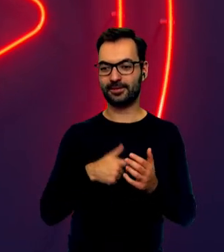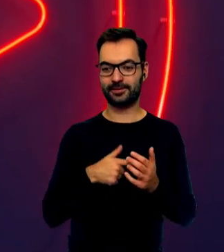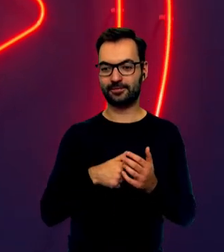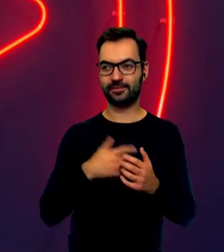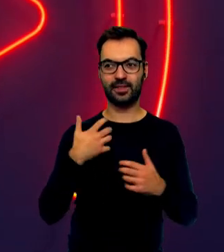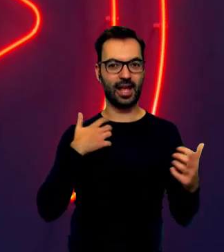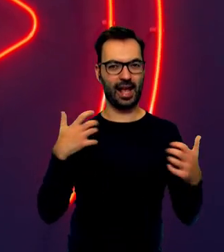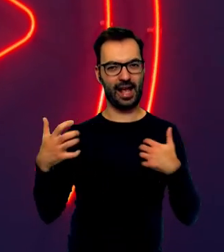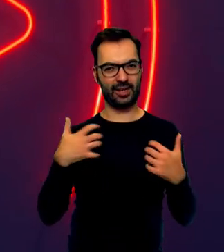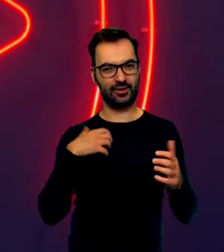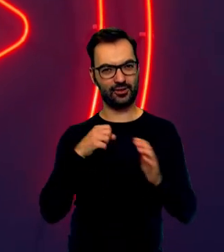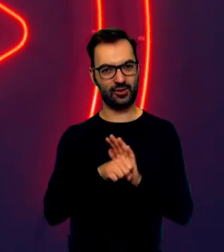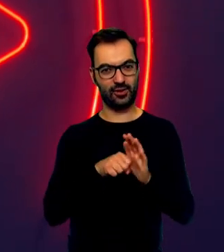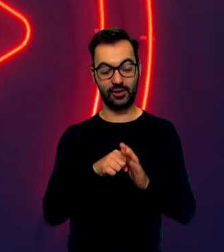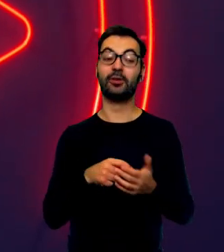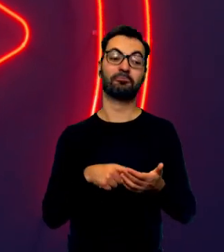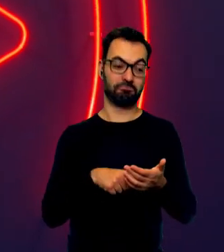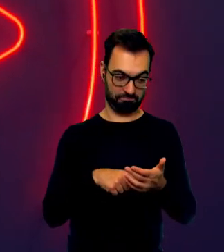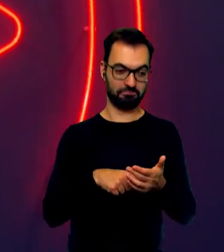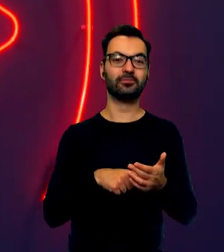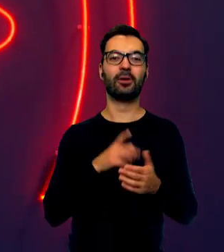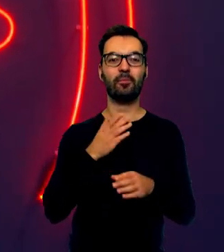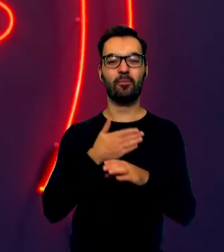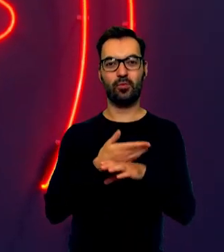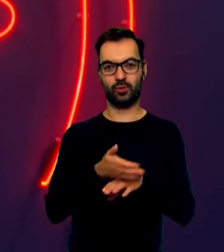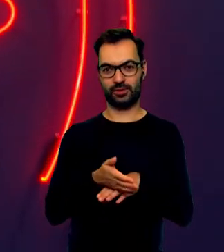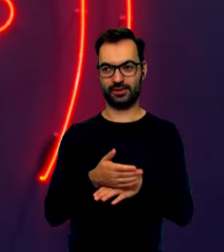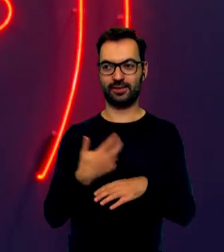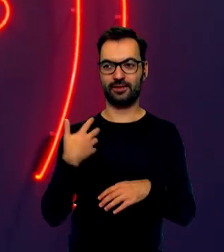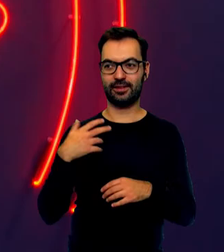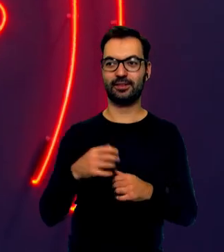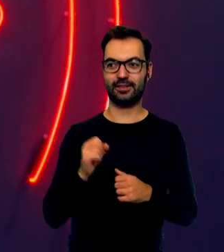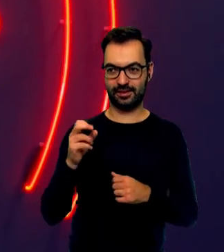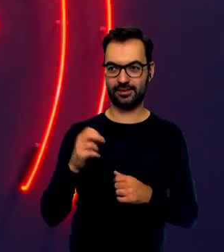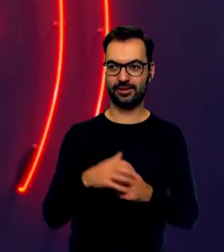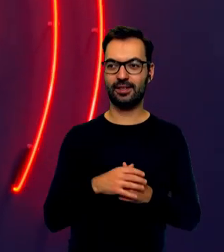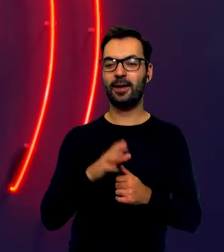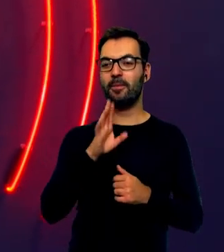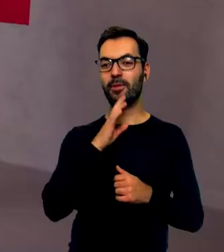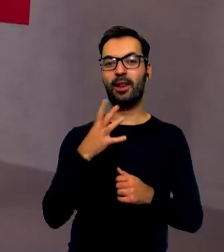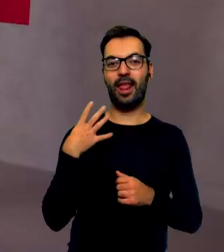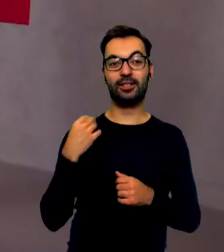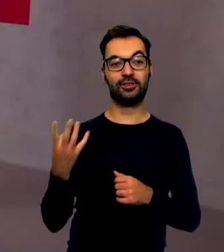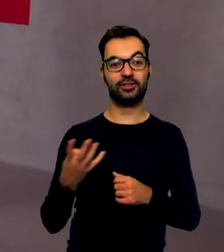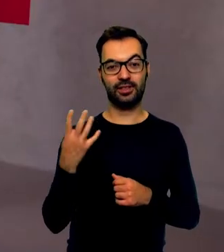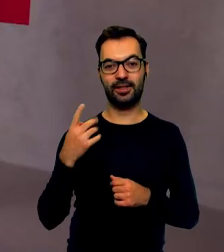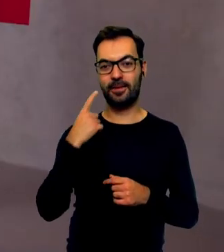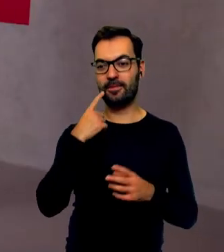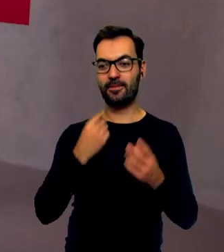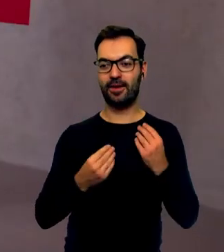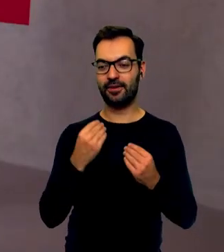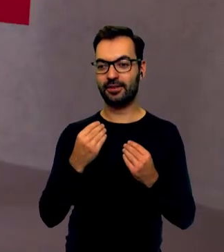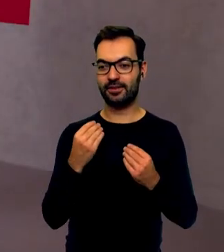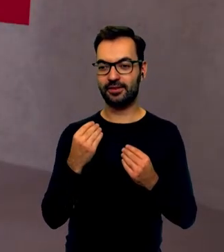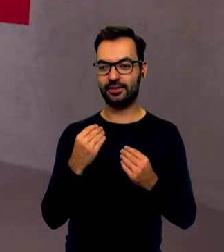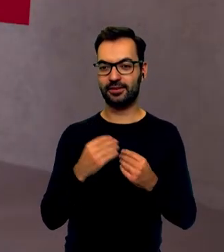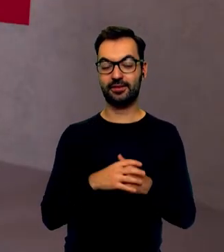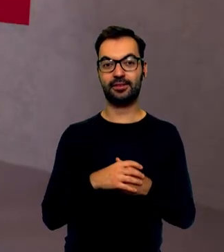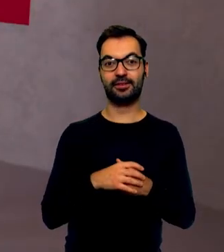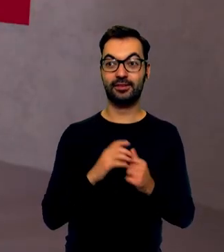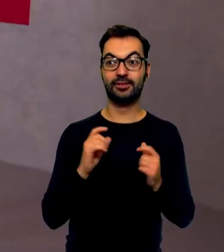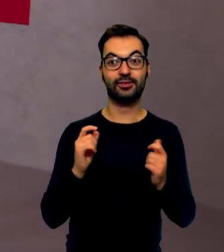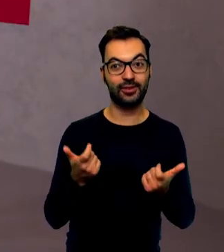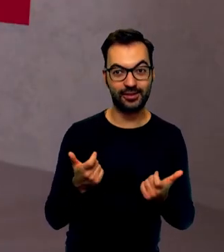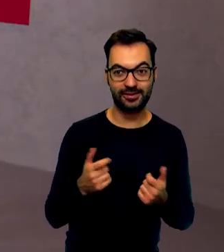ogóle być aktorem kiedyś. To się zgadza, ale to było podobno na tym późniejszym etapie, ale podobno jak miałeś 4 lata, to się bawiłeś w